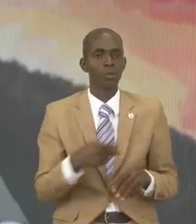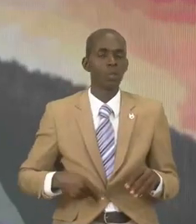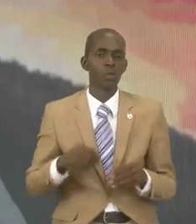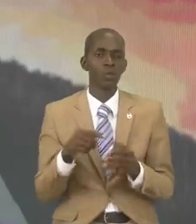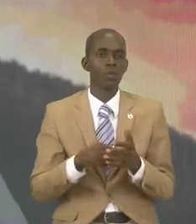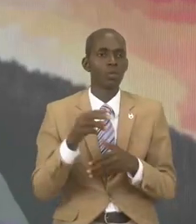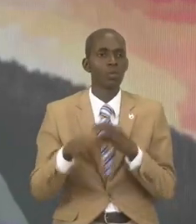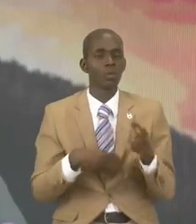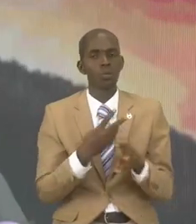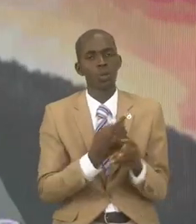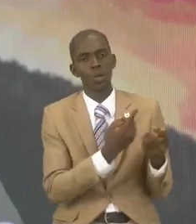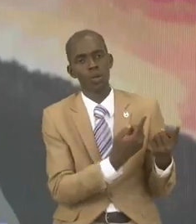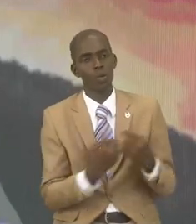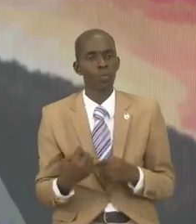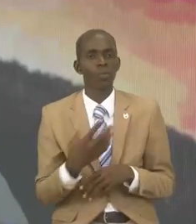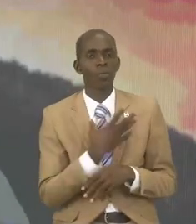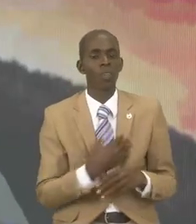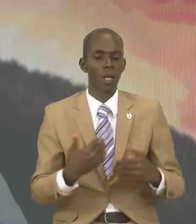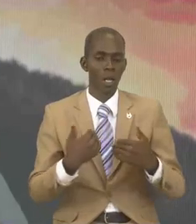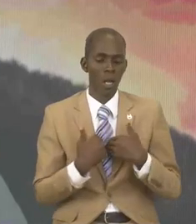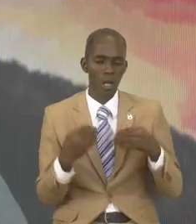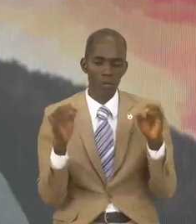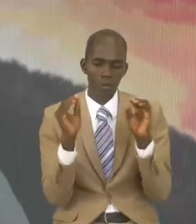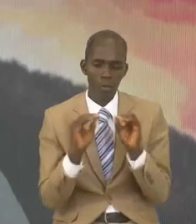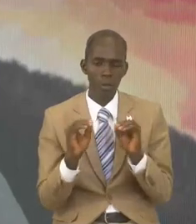vient et il n'a rien à moi.